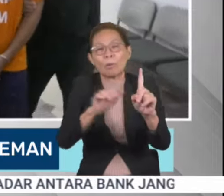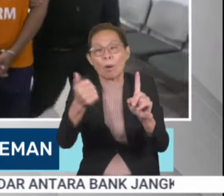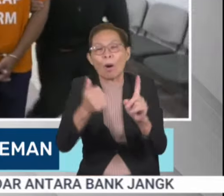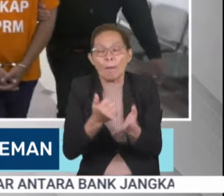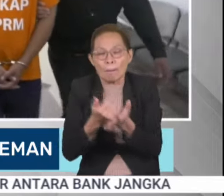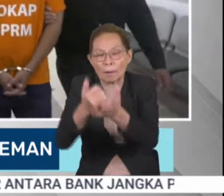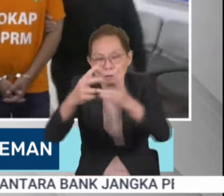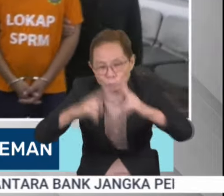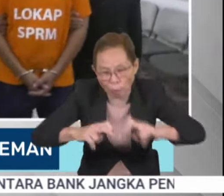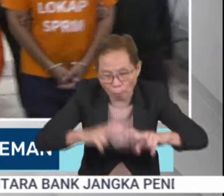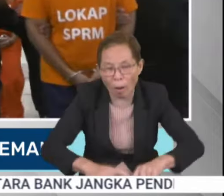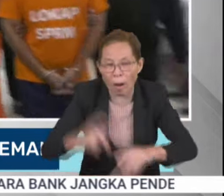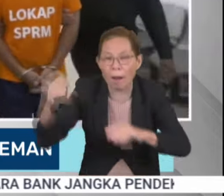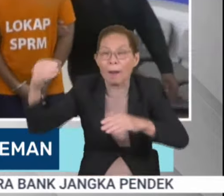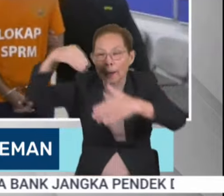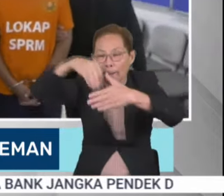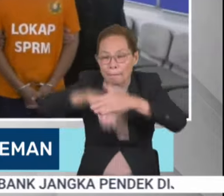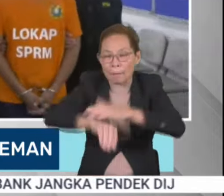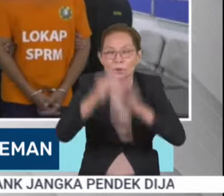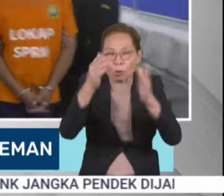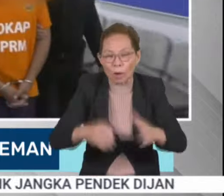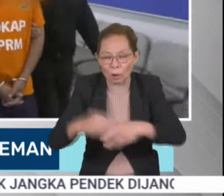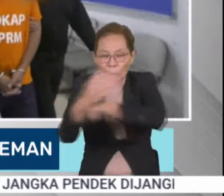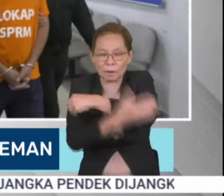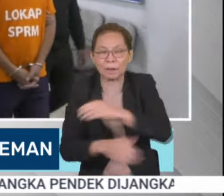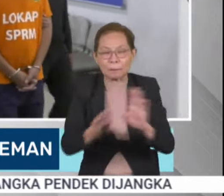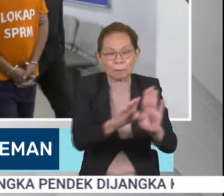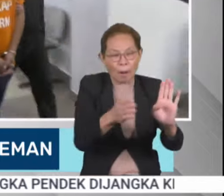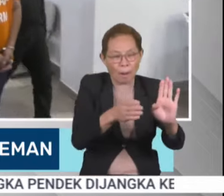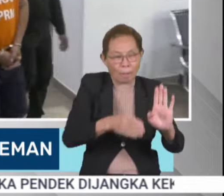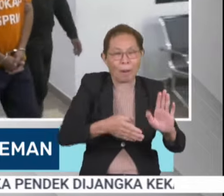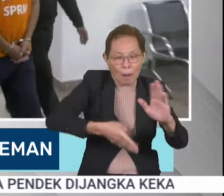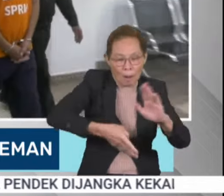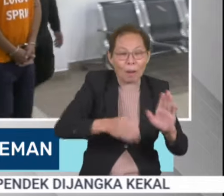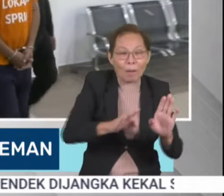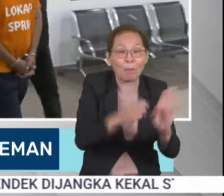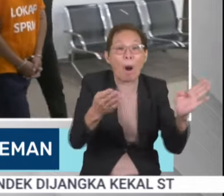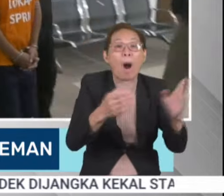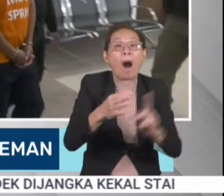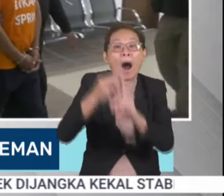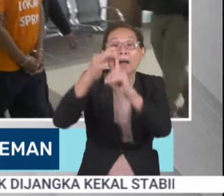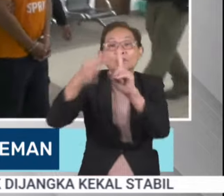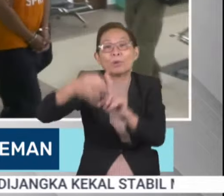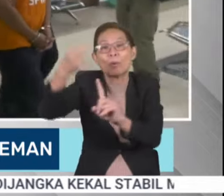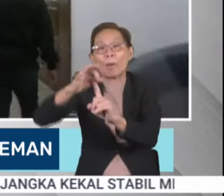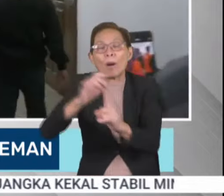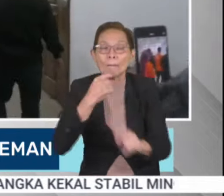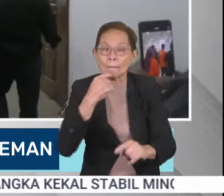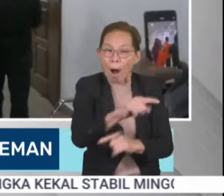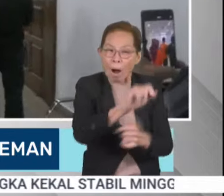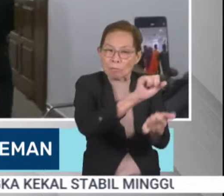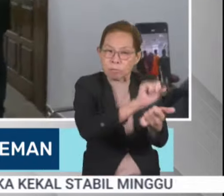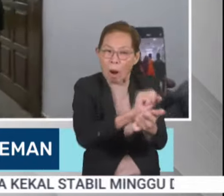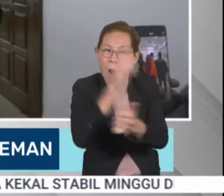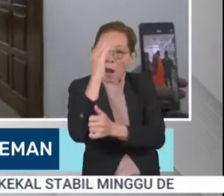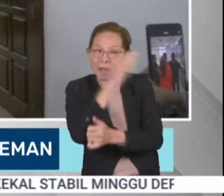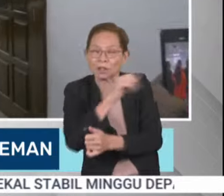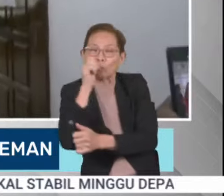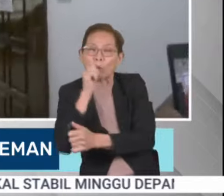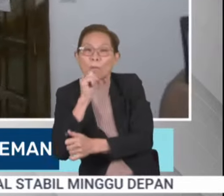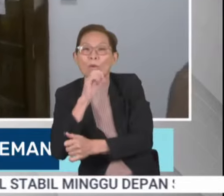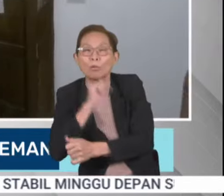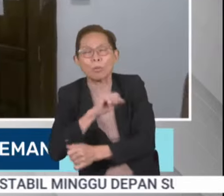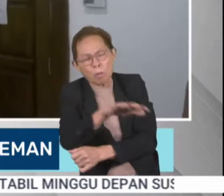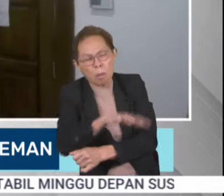kes mengatur kemasukan warga asing menerusi laluan khas di lapangan terbang antarabangsa Pulau Pinang. Perintah tahanan reman terhadap lelaki dan wanita